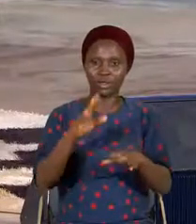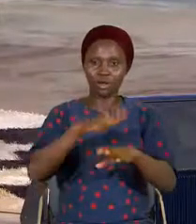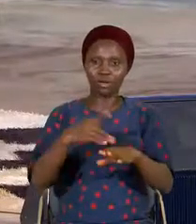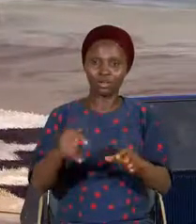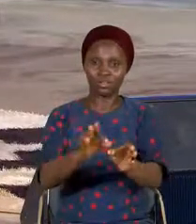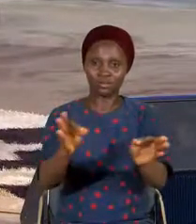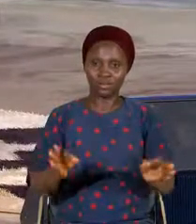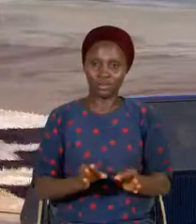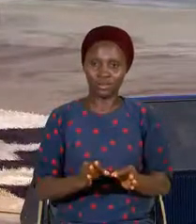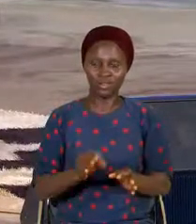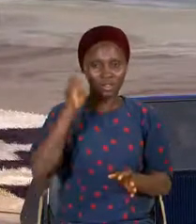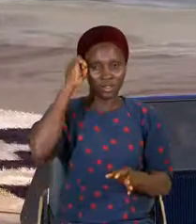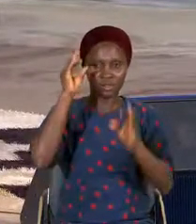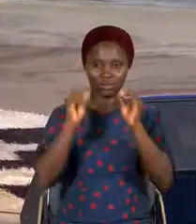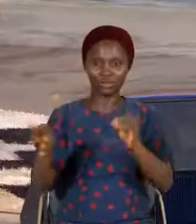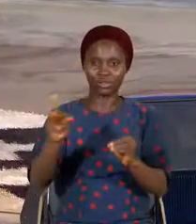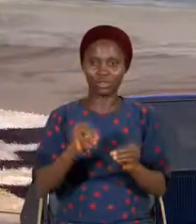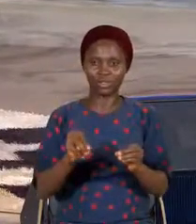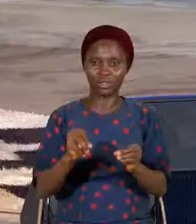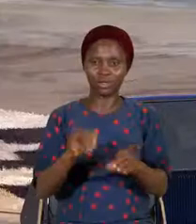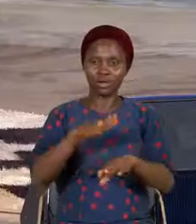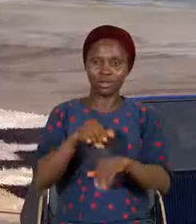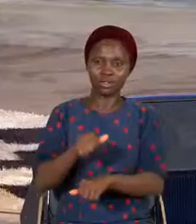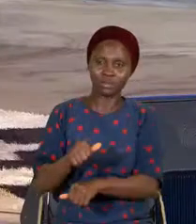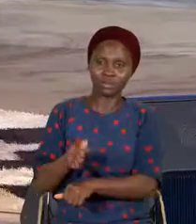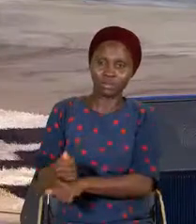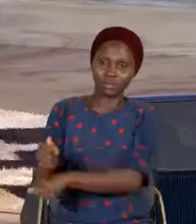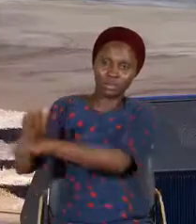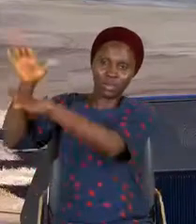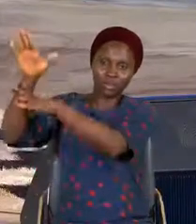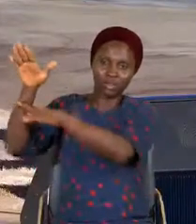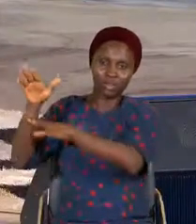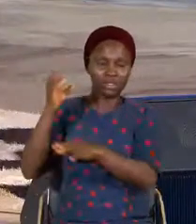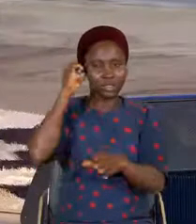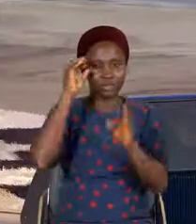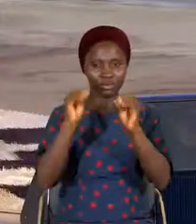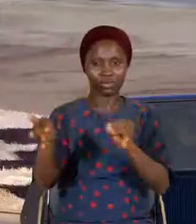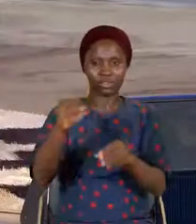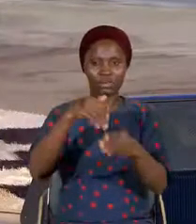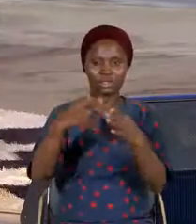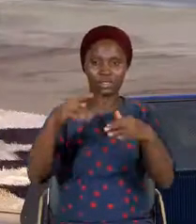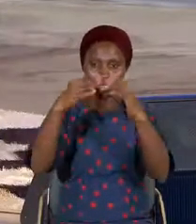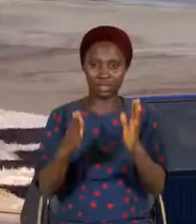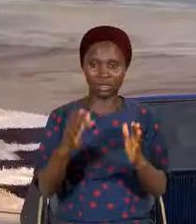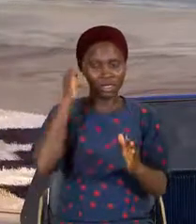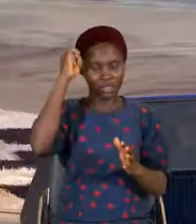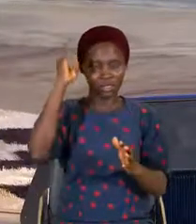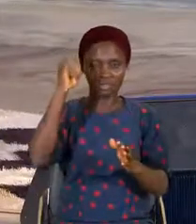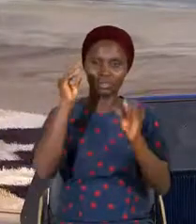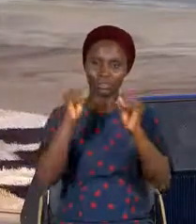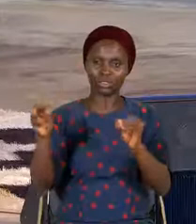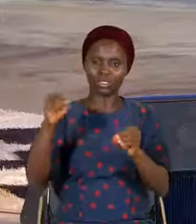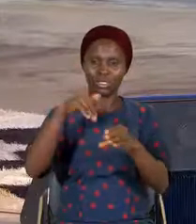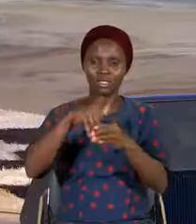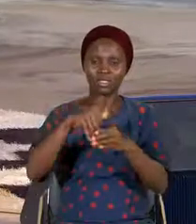ouvrit l'esprit. Nous pouvons voir qu'il était avec eux, il les a amenés à la montagne, il leur enseignait dans les